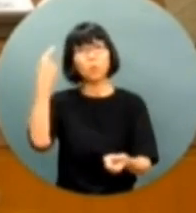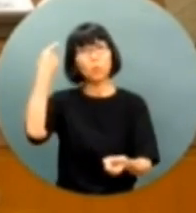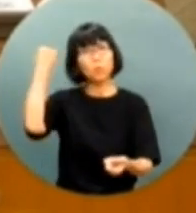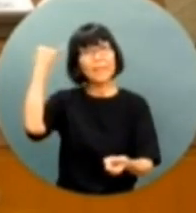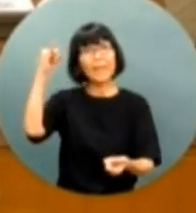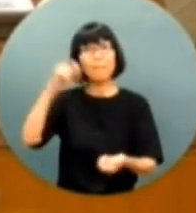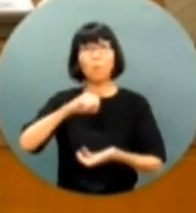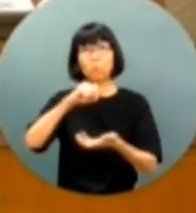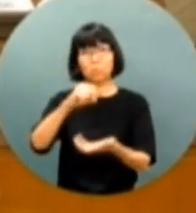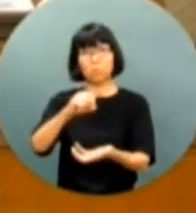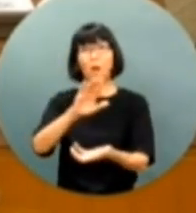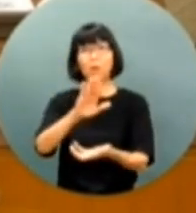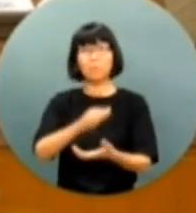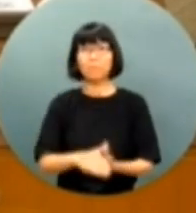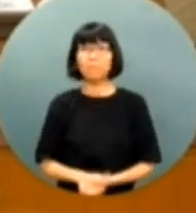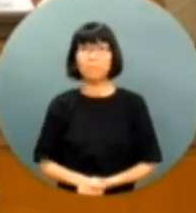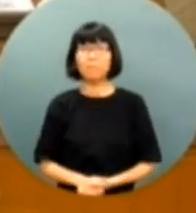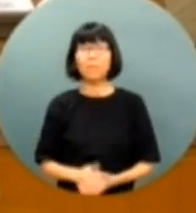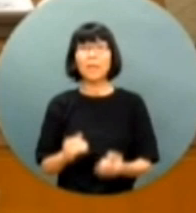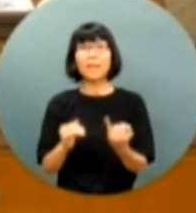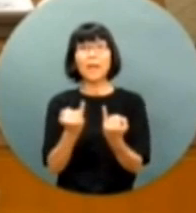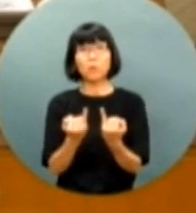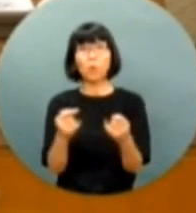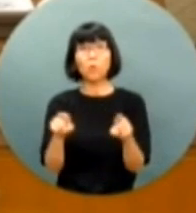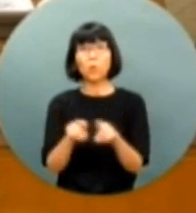ております。以下、男女共同参画、